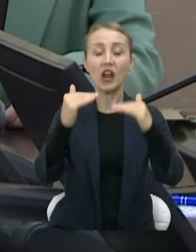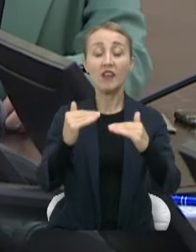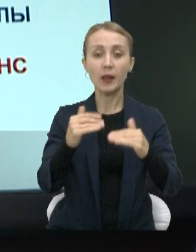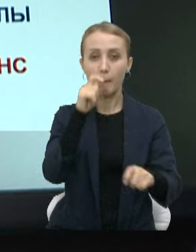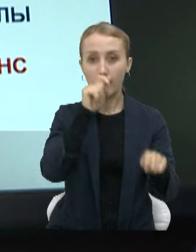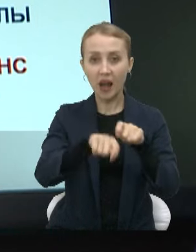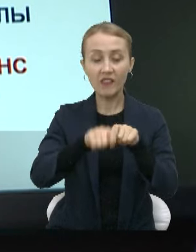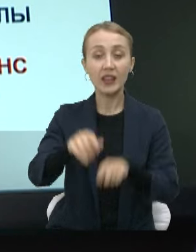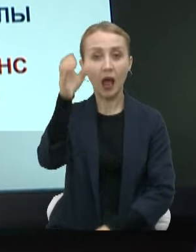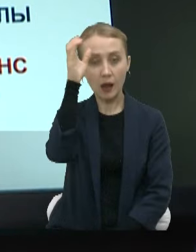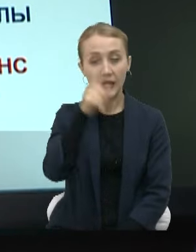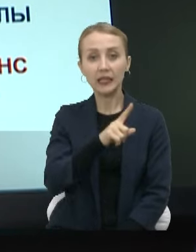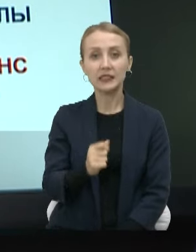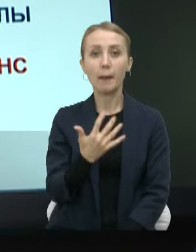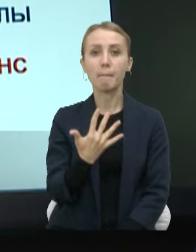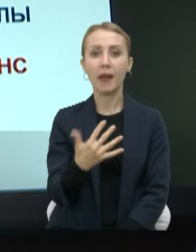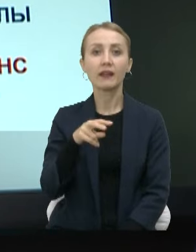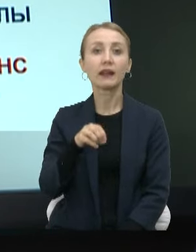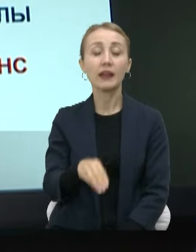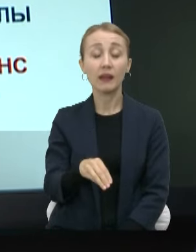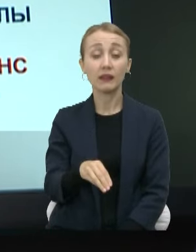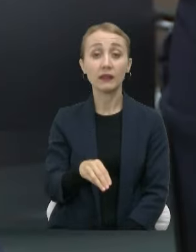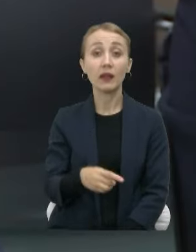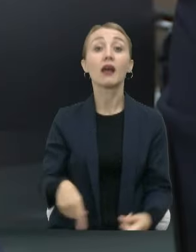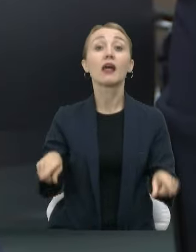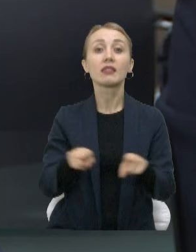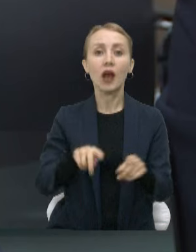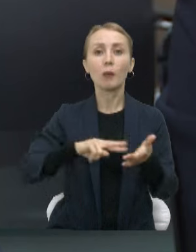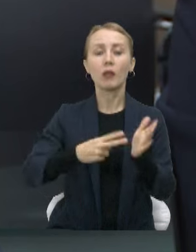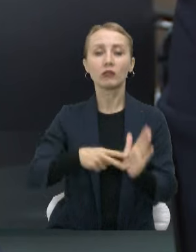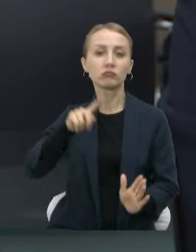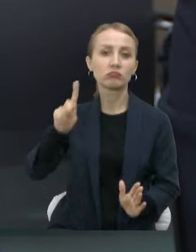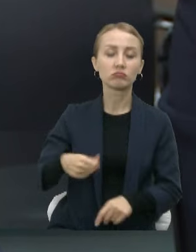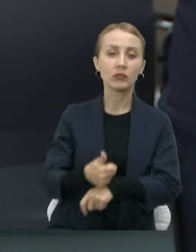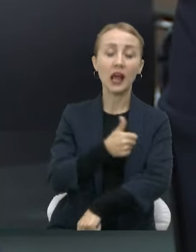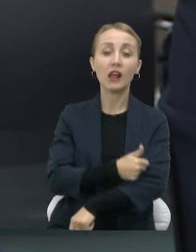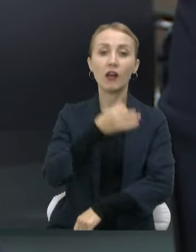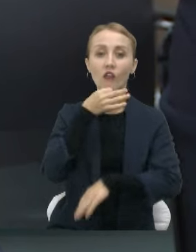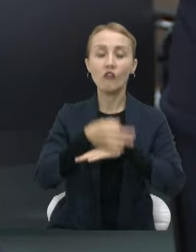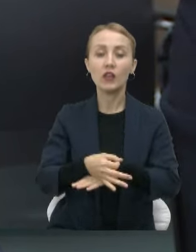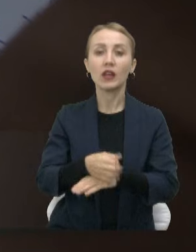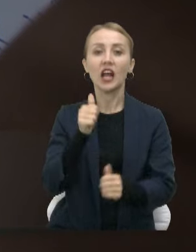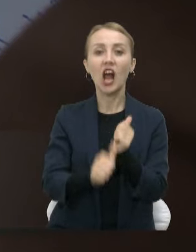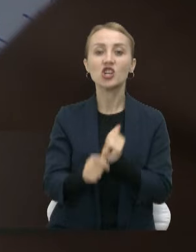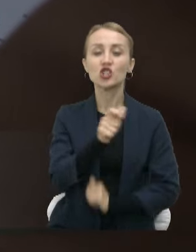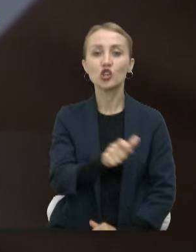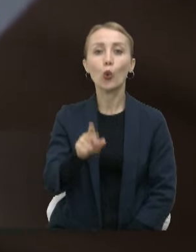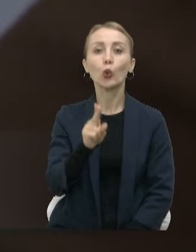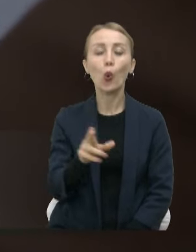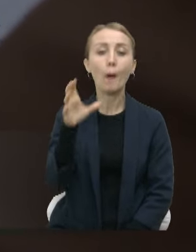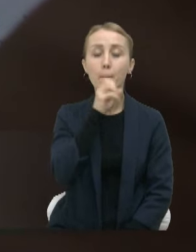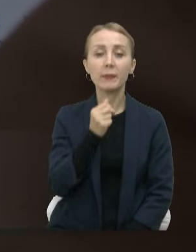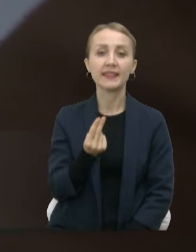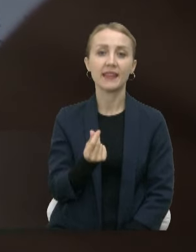сфере образования за последние 5 лет. Таким образом, планируется привлечь к ответственности каждого работника, причастного к хищению